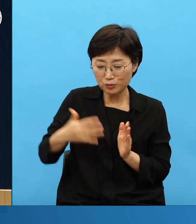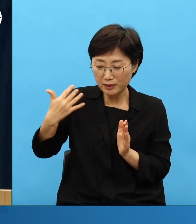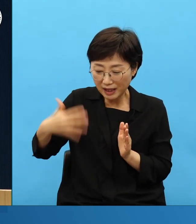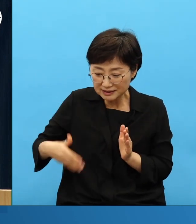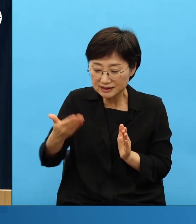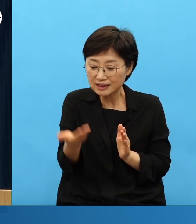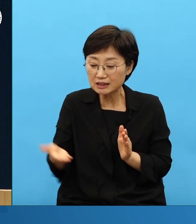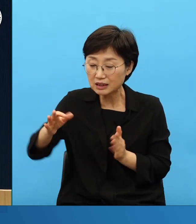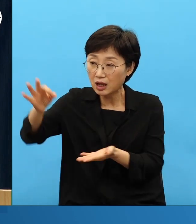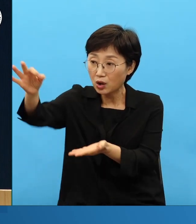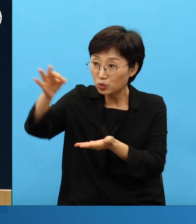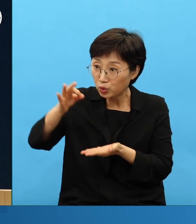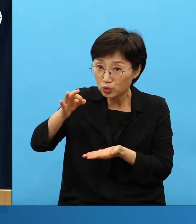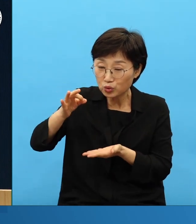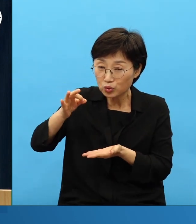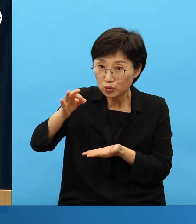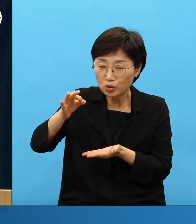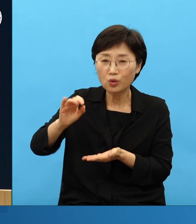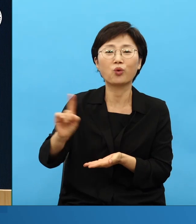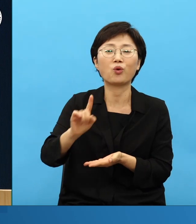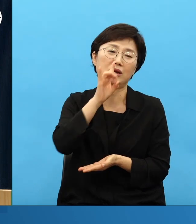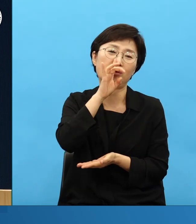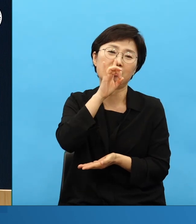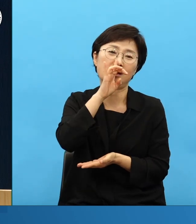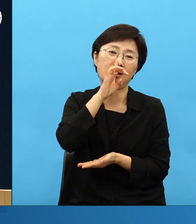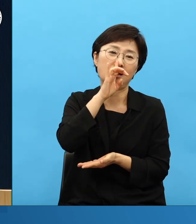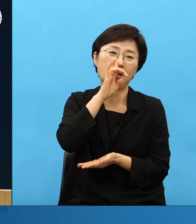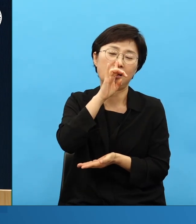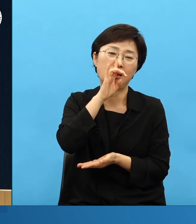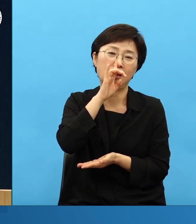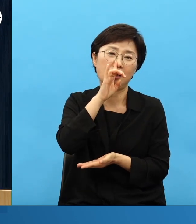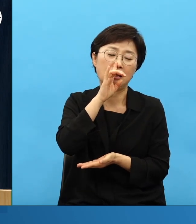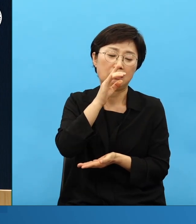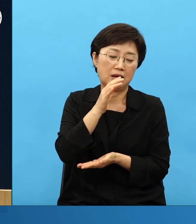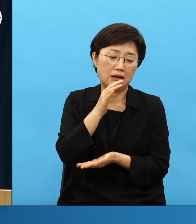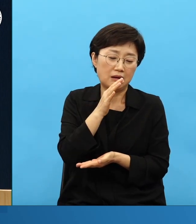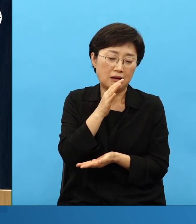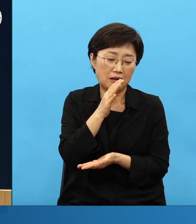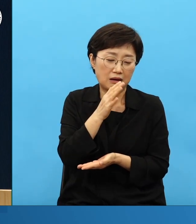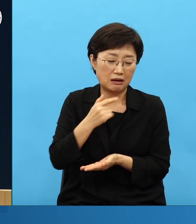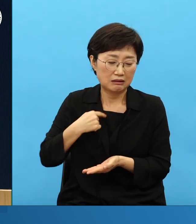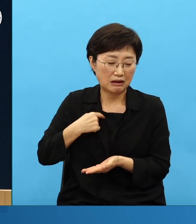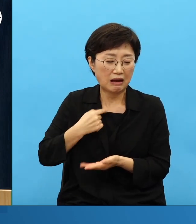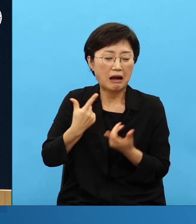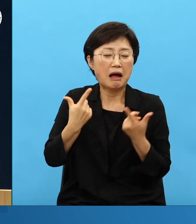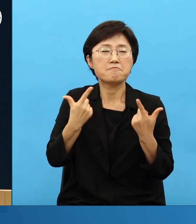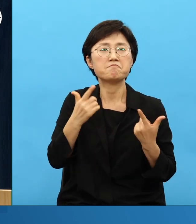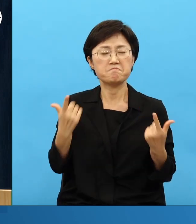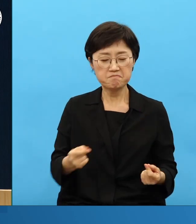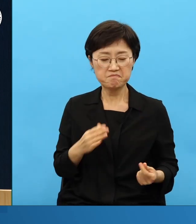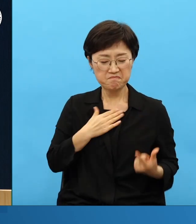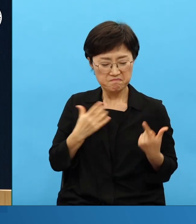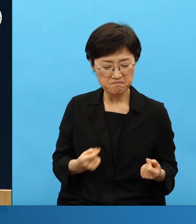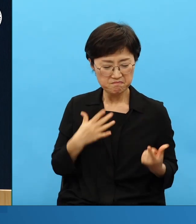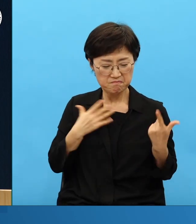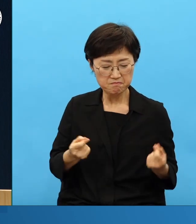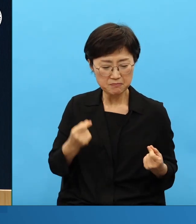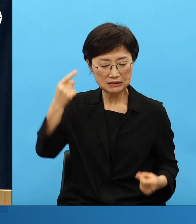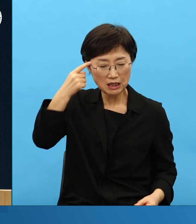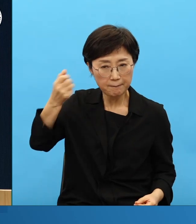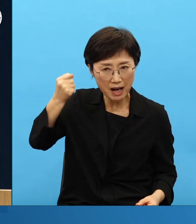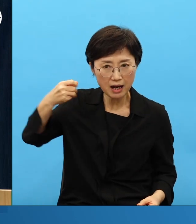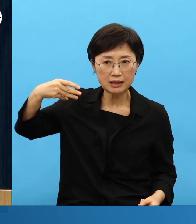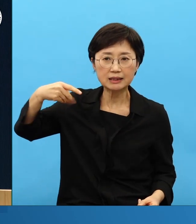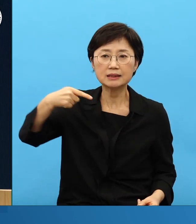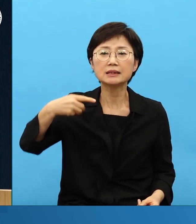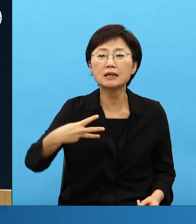prepared, how can I receive that 아닙니다. money? It shouldn't be that way. 틀 다 깨야 돼요. You must break free of all those frames. 왜? 우리 하나님의